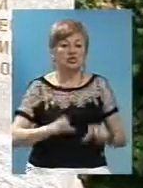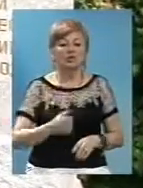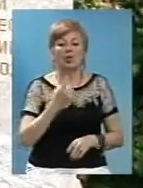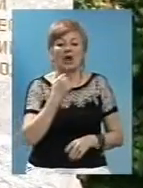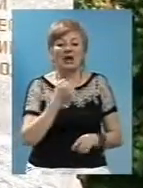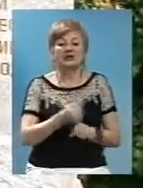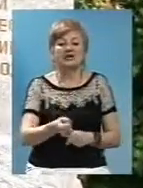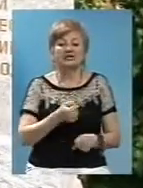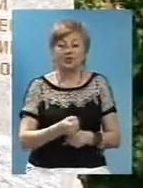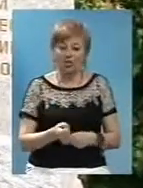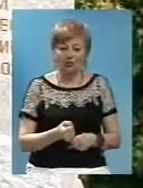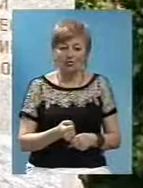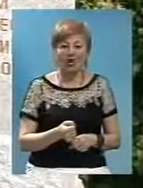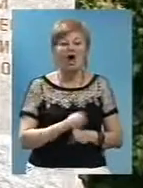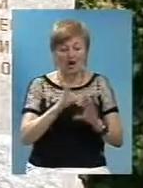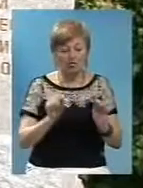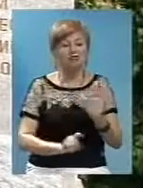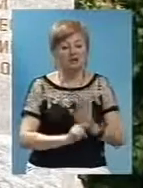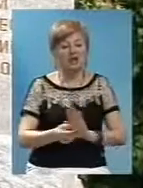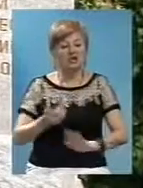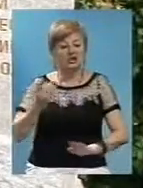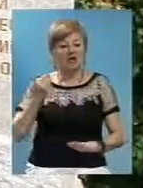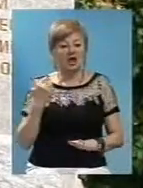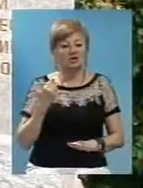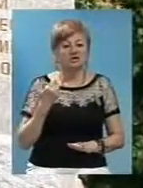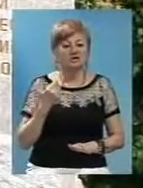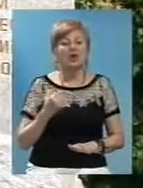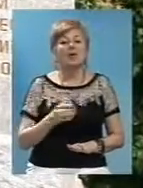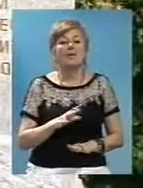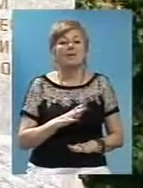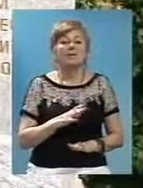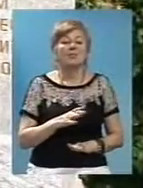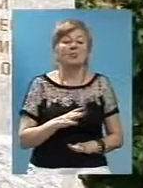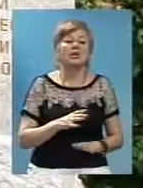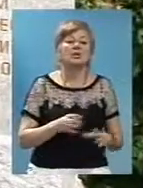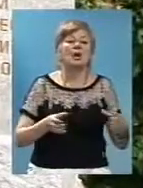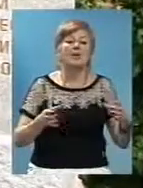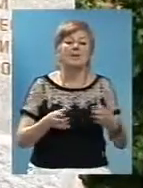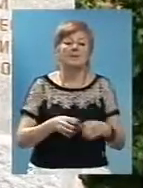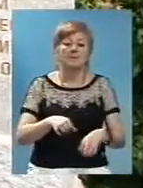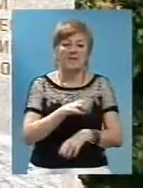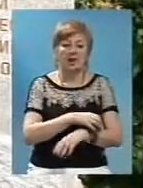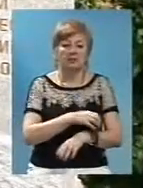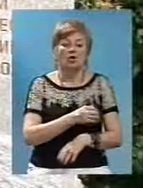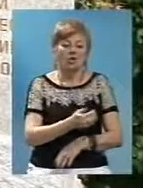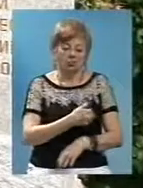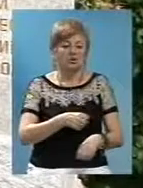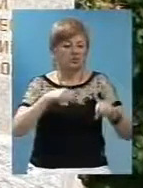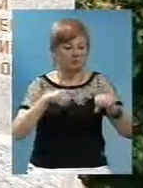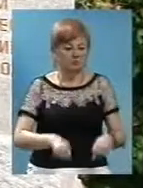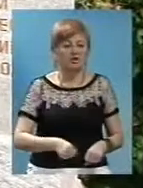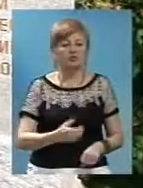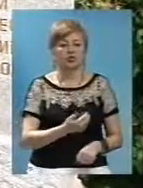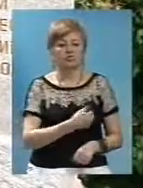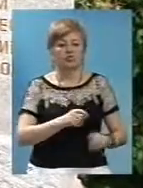терору, тому що терор розпочався набагато раніше, і він був якби політикою партія, яка рвалася до влади, намагалася